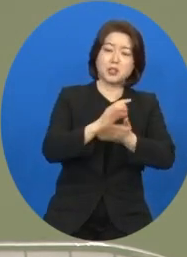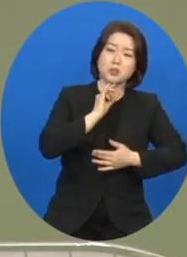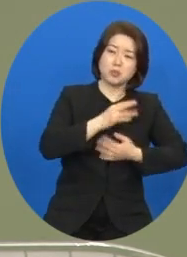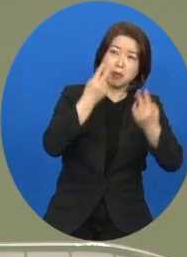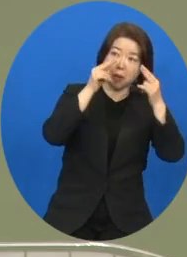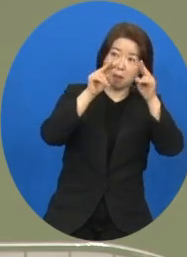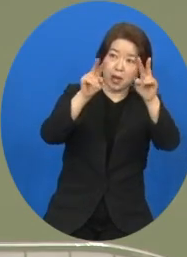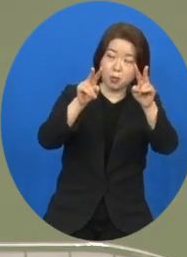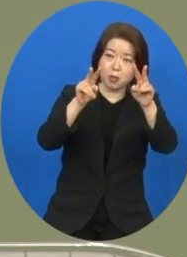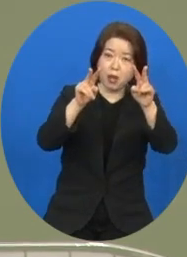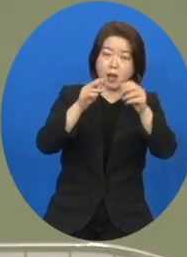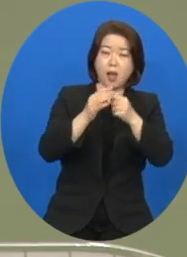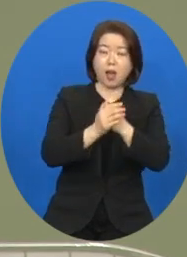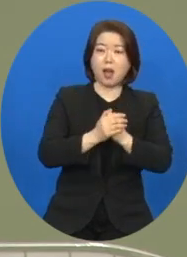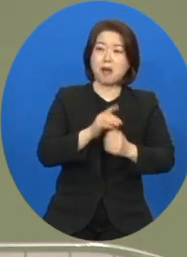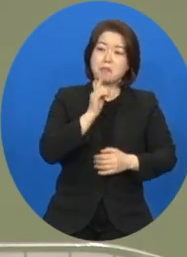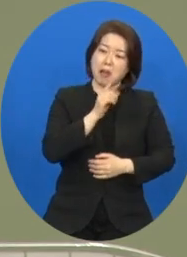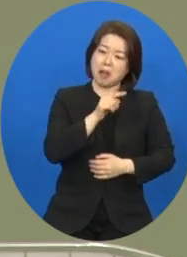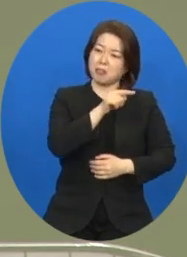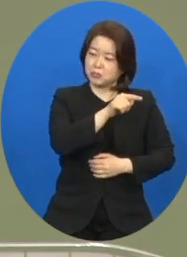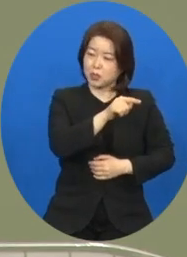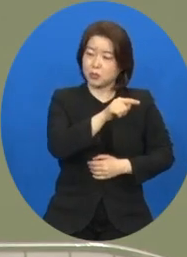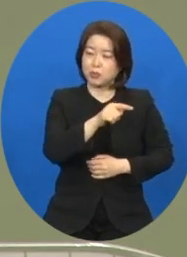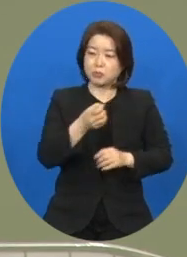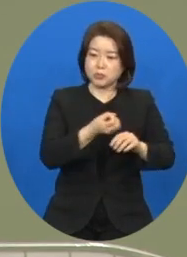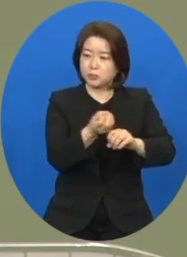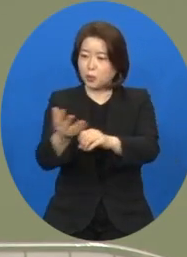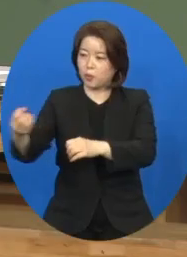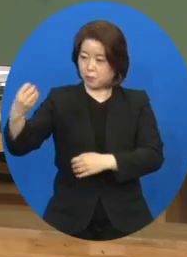그런 말을 했다고 누가 저에게 전해 주었습니다.